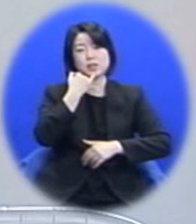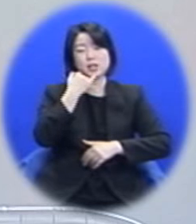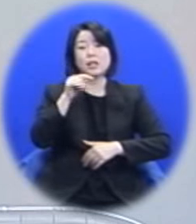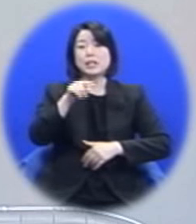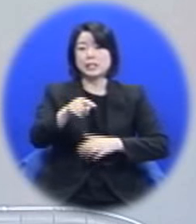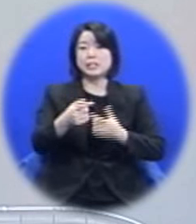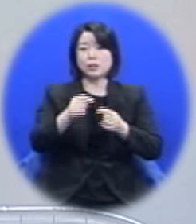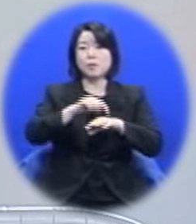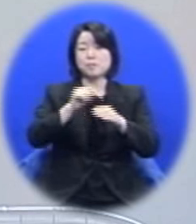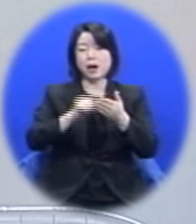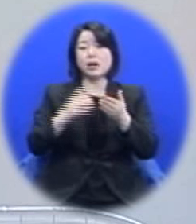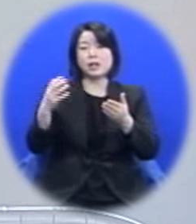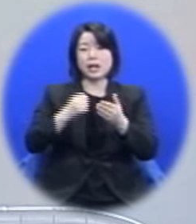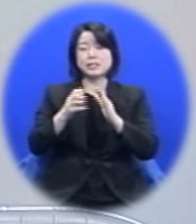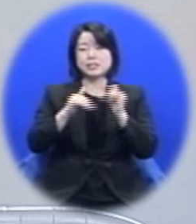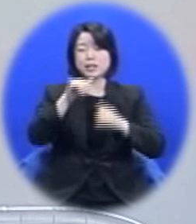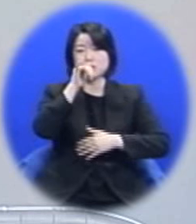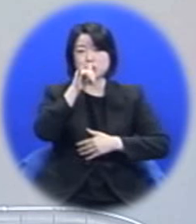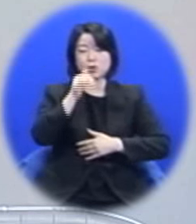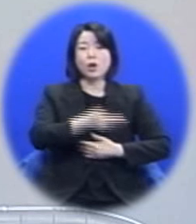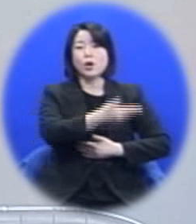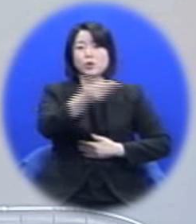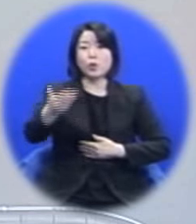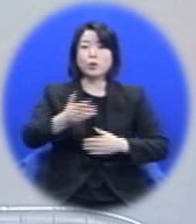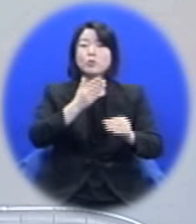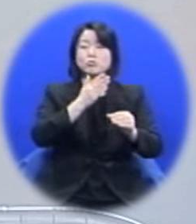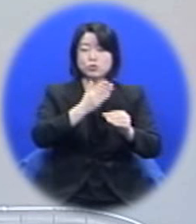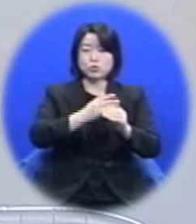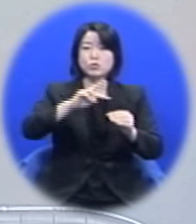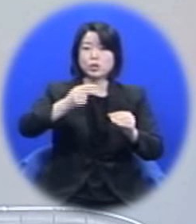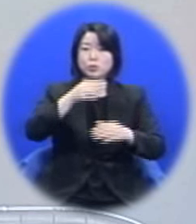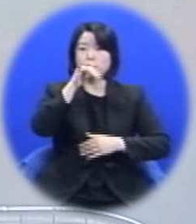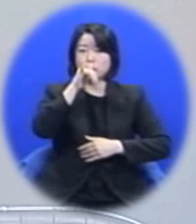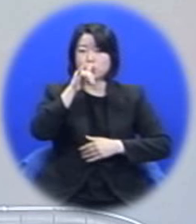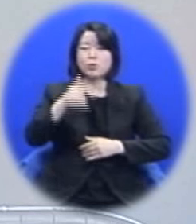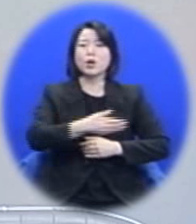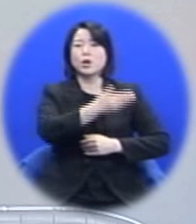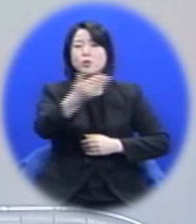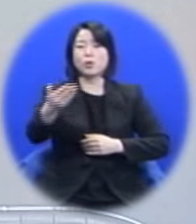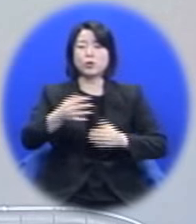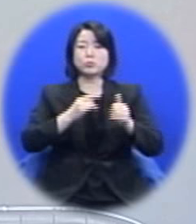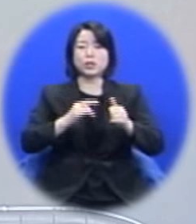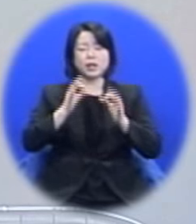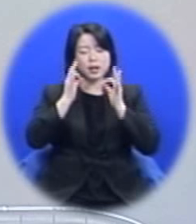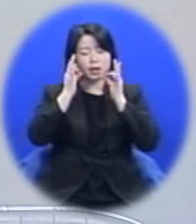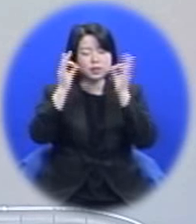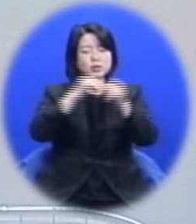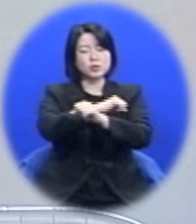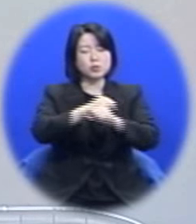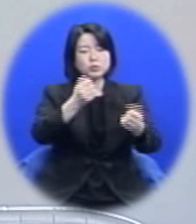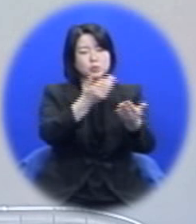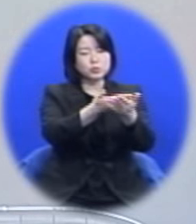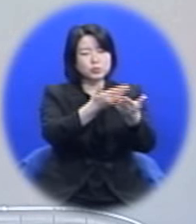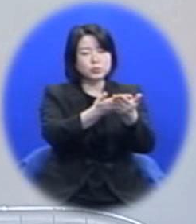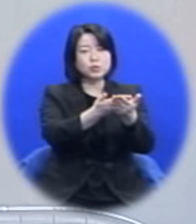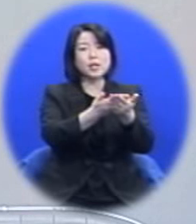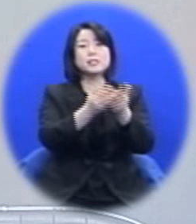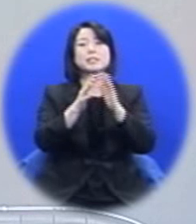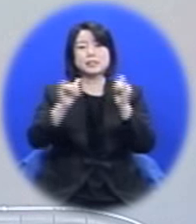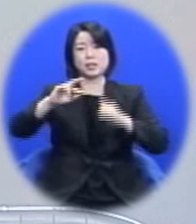있다니까. 여러분 중에도 있고 여러분에게 그렇게 간절히 용서를 구하는 사람도 있어요.